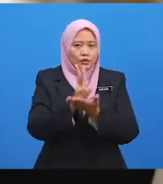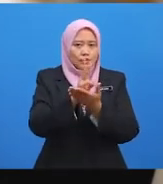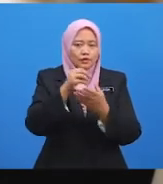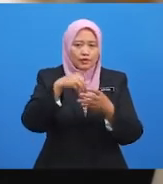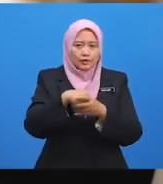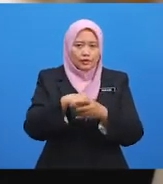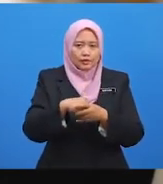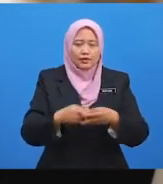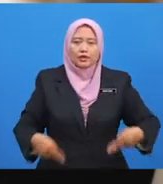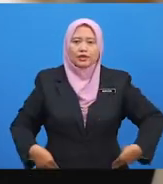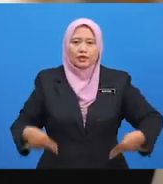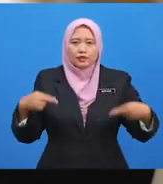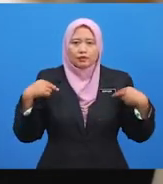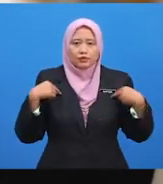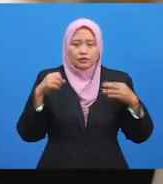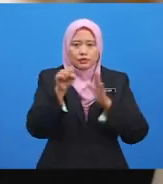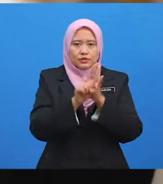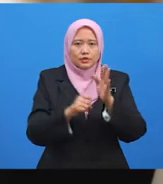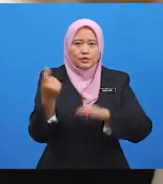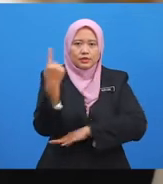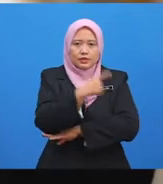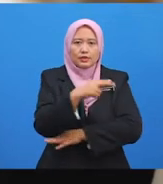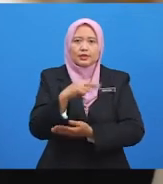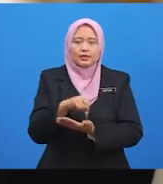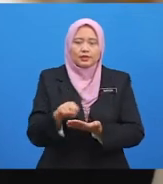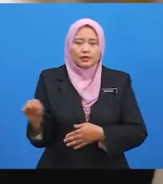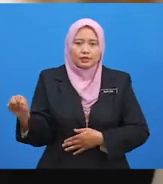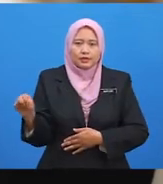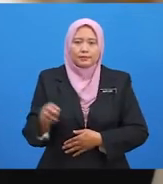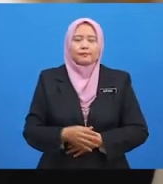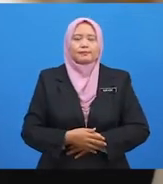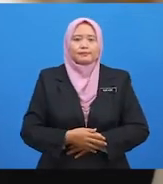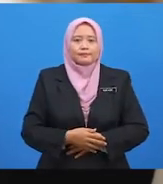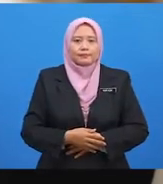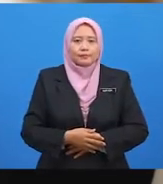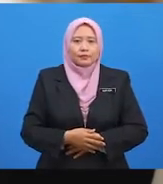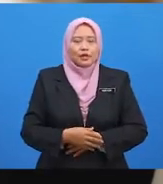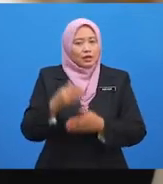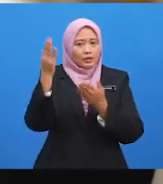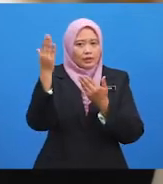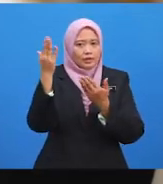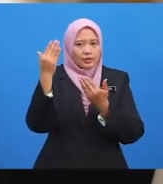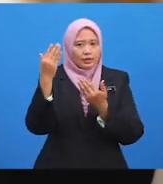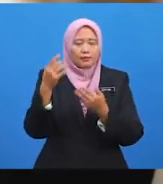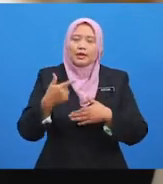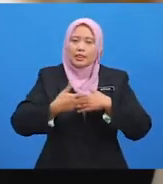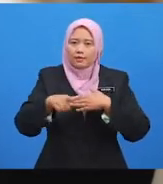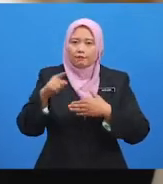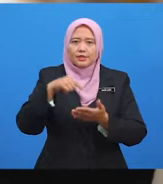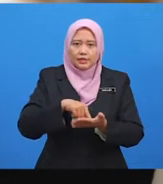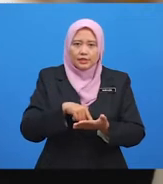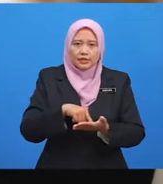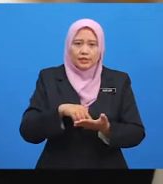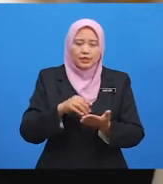seharian kita Dengan pemahaman dan penghayatan tersebut diharapkan selepas ini